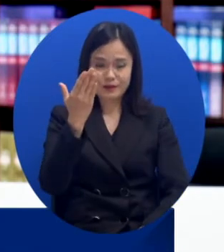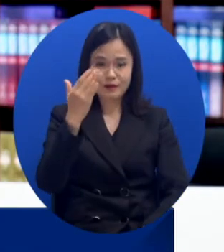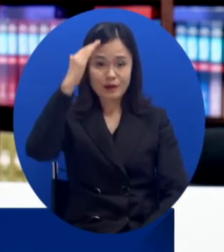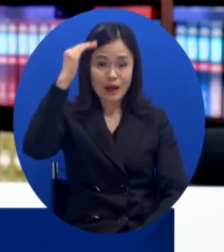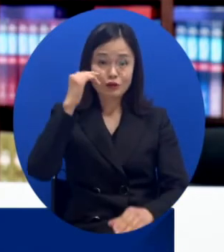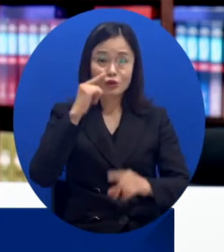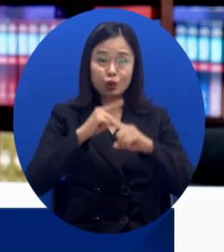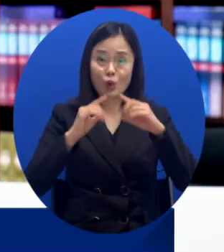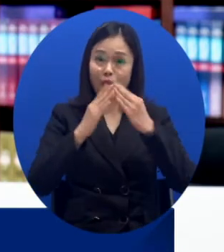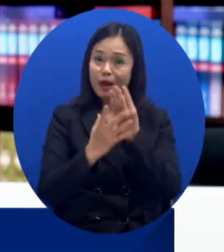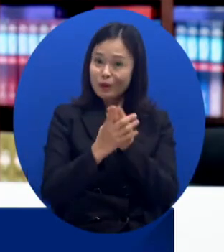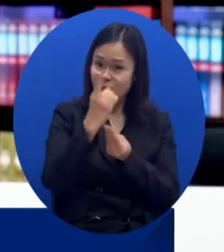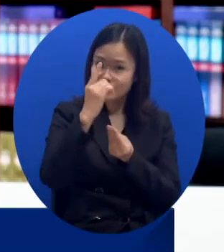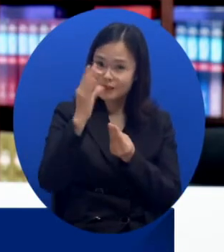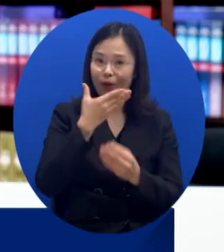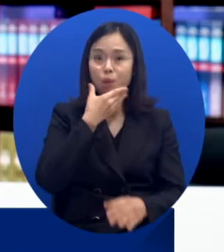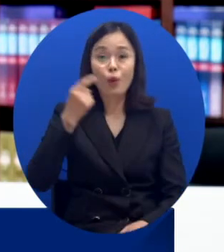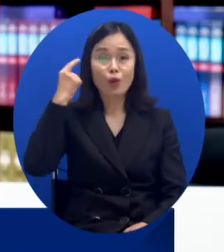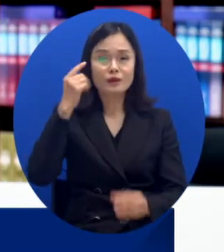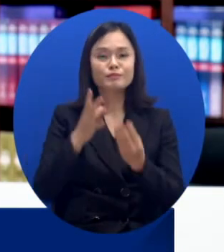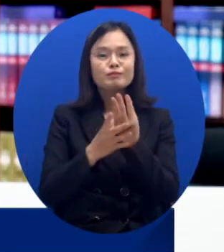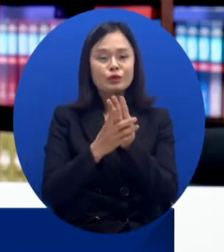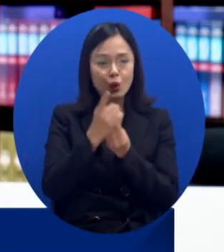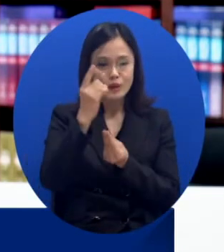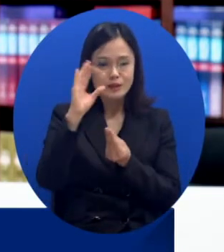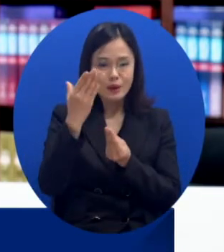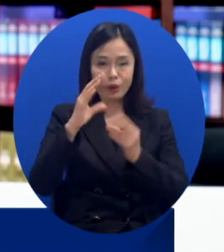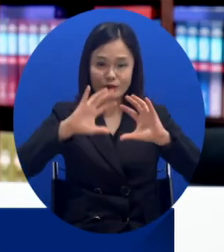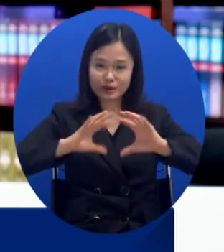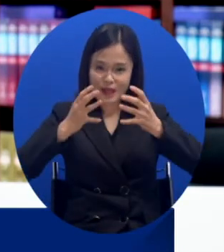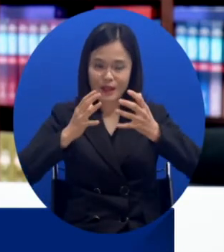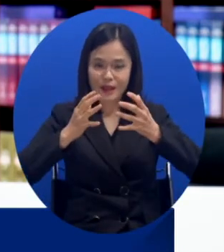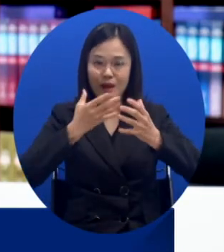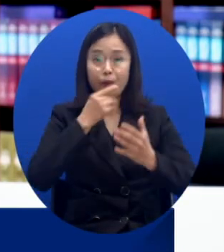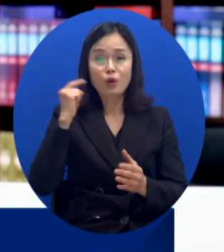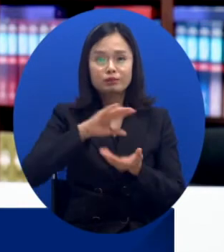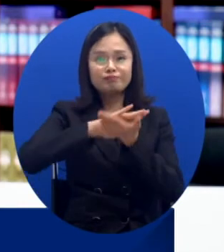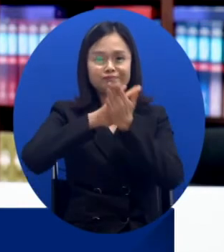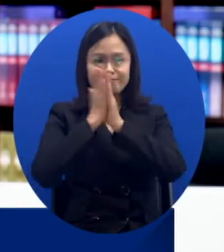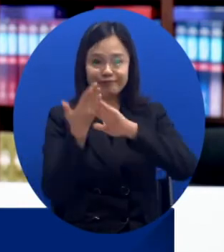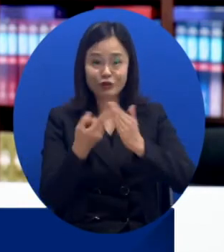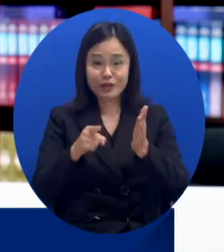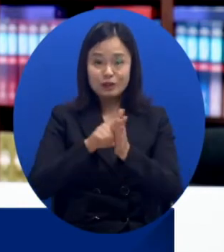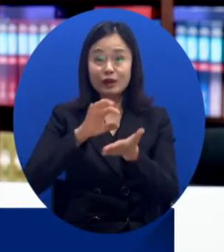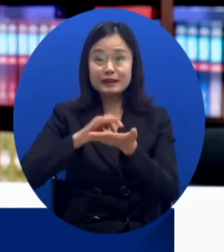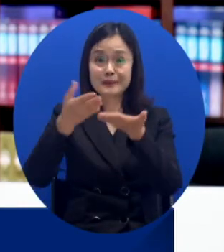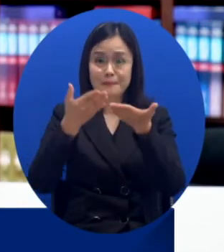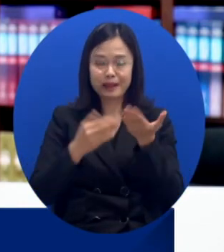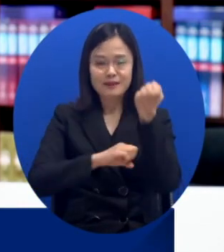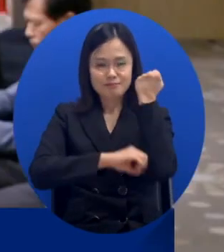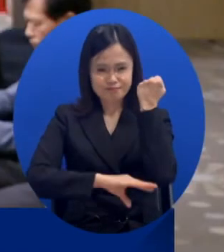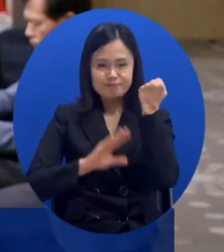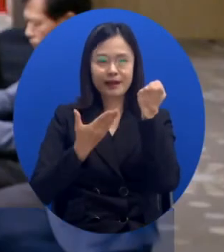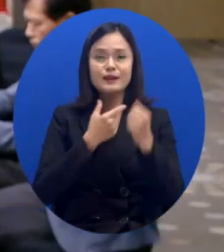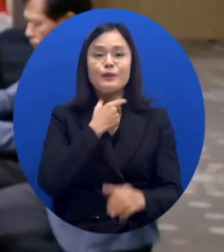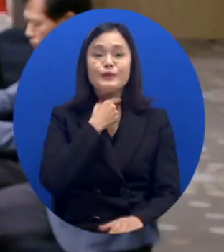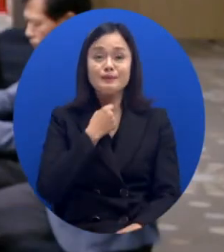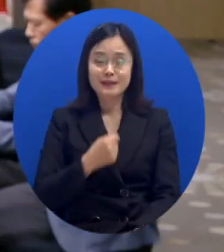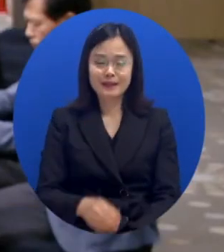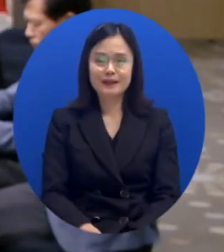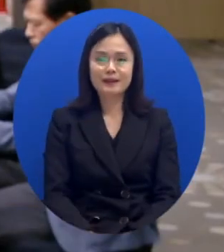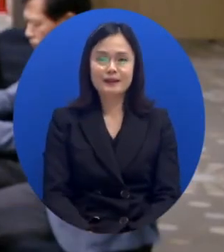나아가서 또 공통 1 나아가 세계 복음화를 위해서 서임 받는 그런 어초 서기 되기를 원합니다